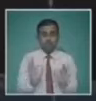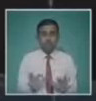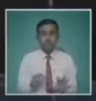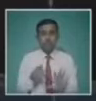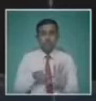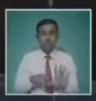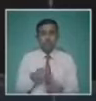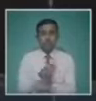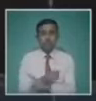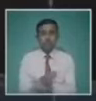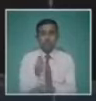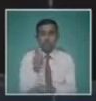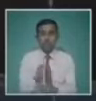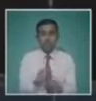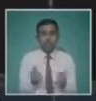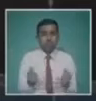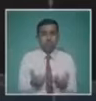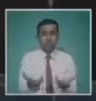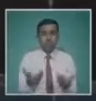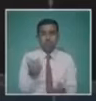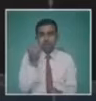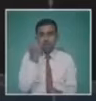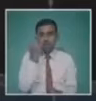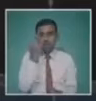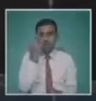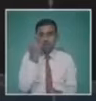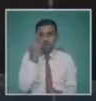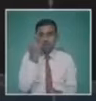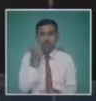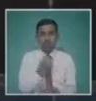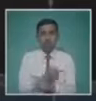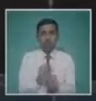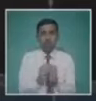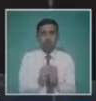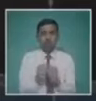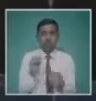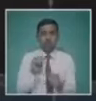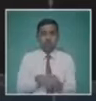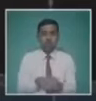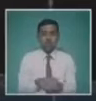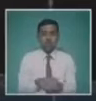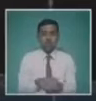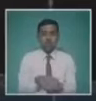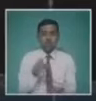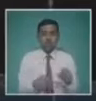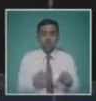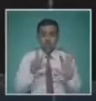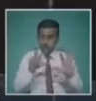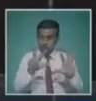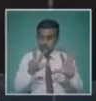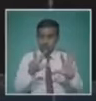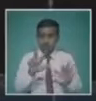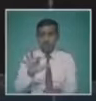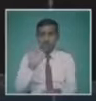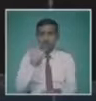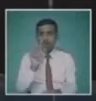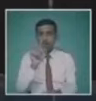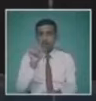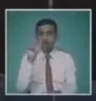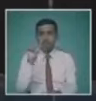පුහුණු කරපු ගුරුවරෙක් නැතුව බෑ. සිංගප්පූරුවේ ගුරු වෘත්තියට එන්න ඉල්ලුවොත් 8 දෙනෙක් තේරෙන්නේ